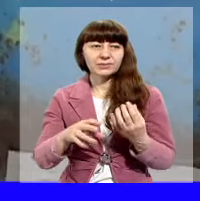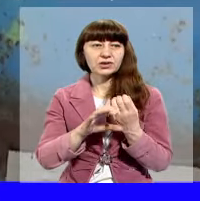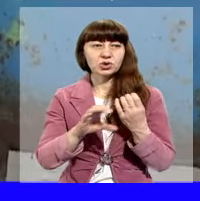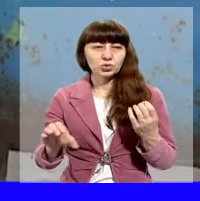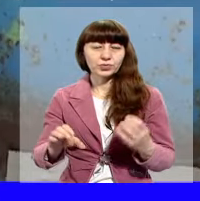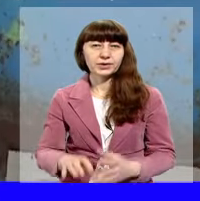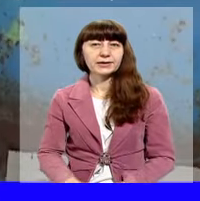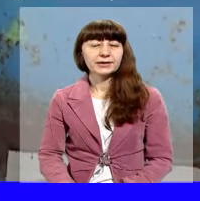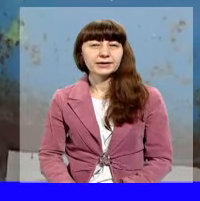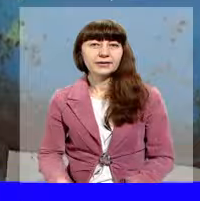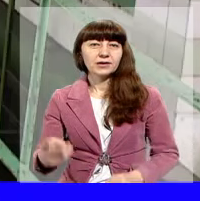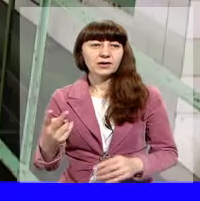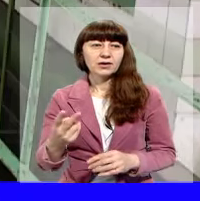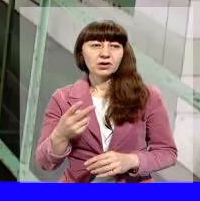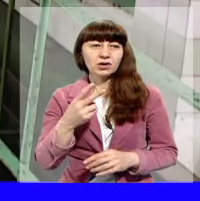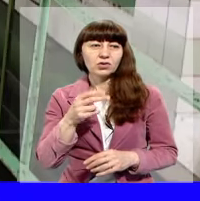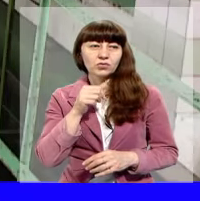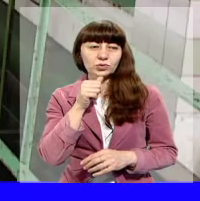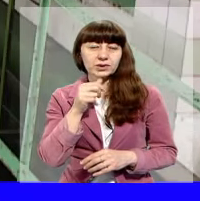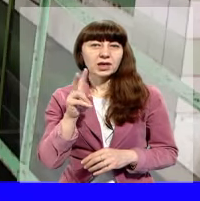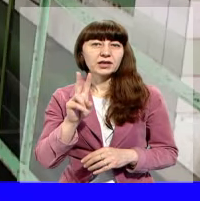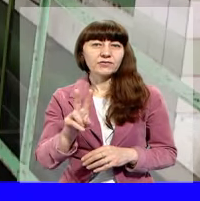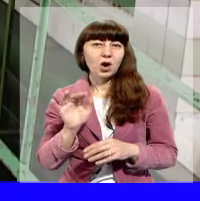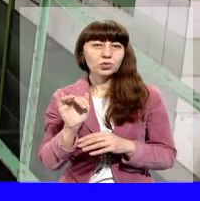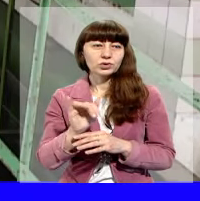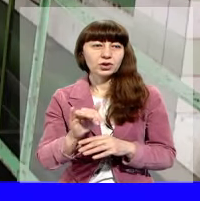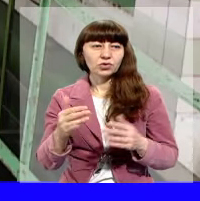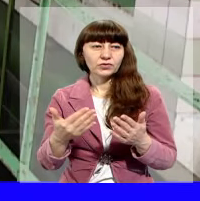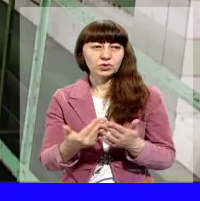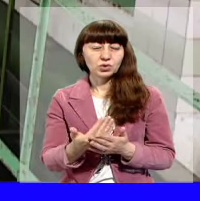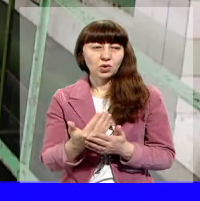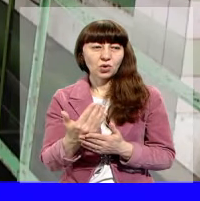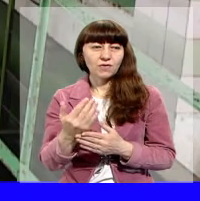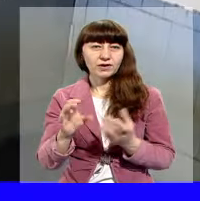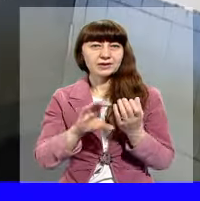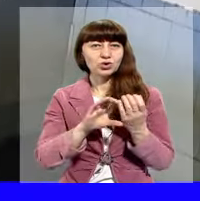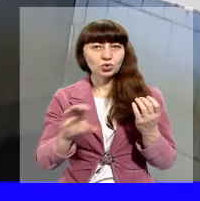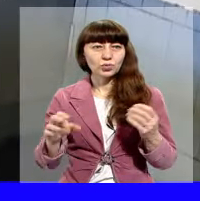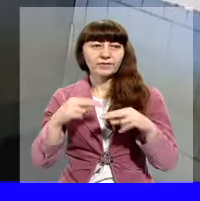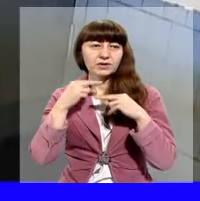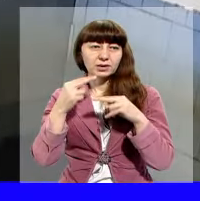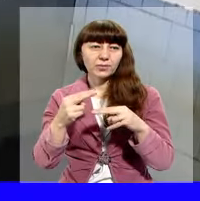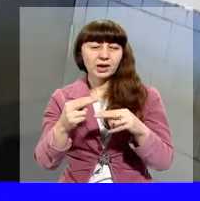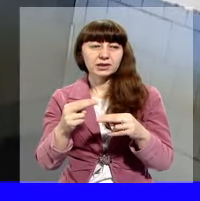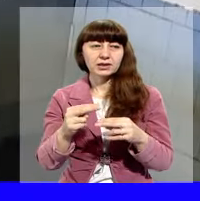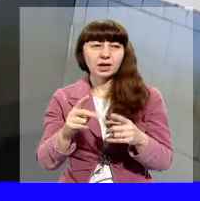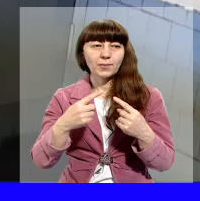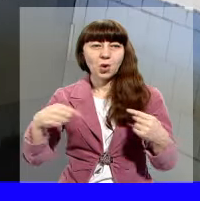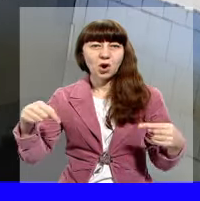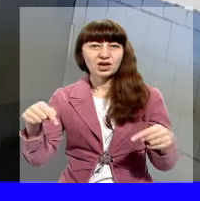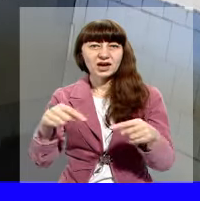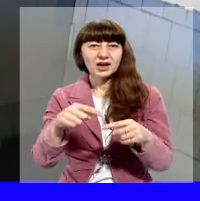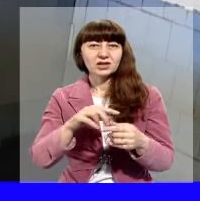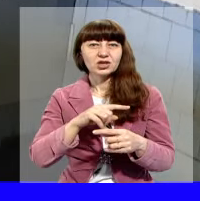тиіс. Техникалардың дайындығын қадағалау, тиісті шараларды шұғыл жүзеге асыру басты назарда дейді мамандар. Айдана Манатқызы, Алекс